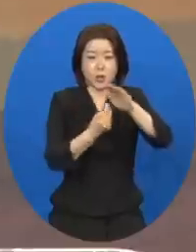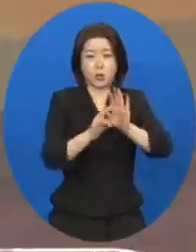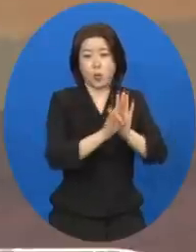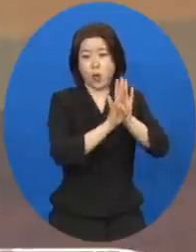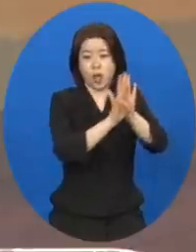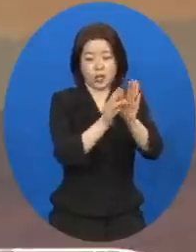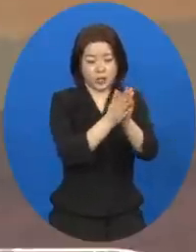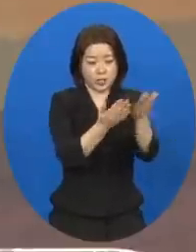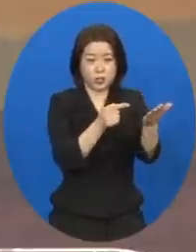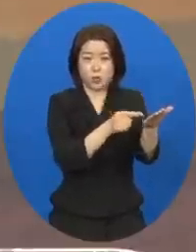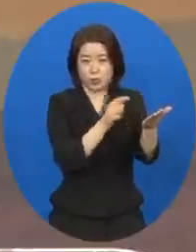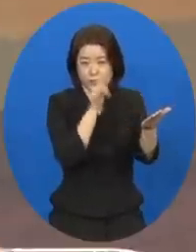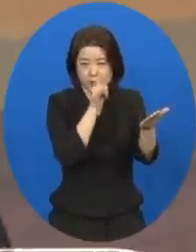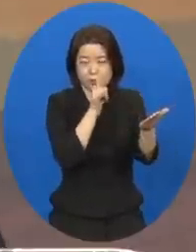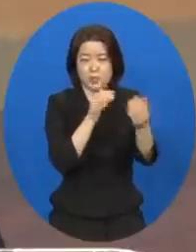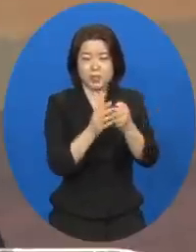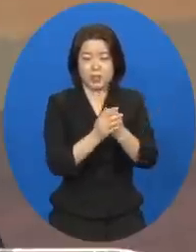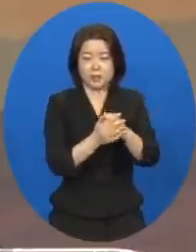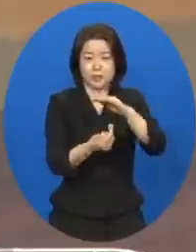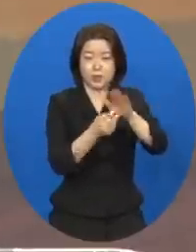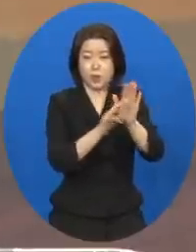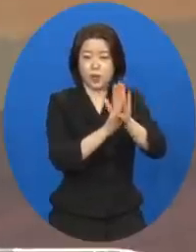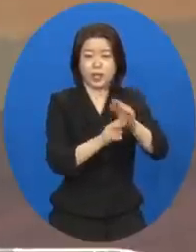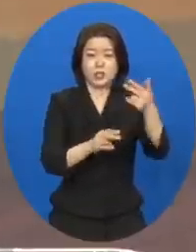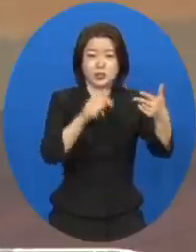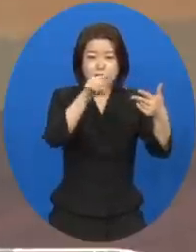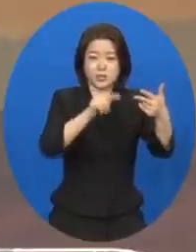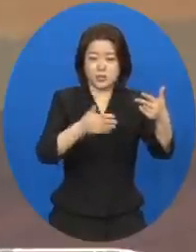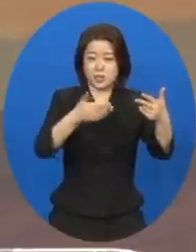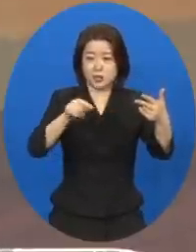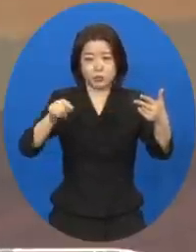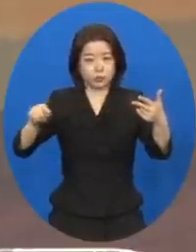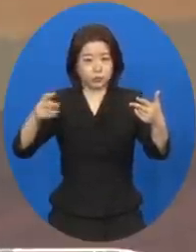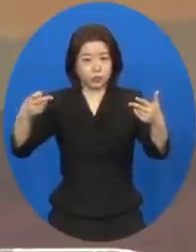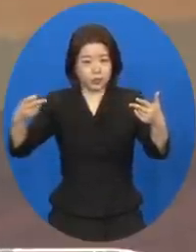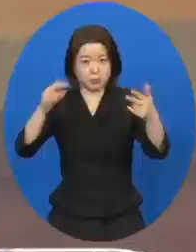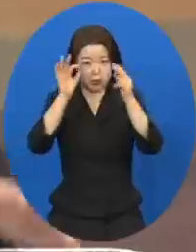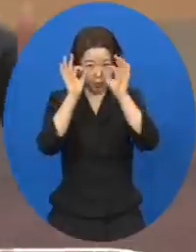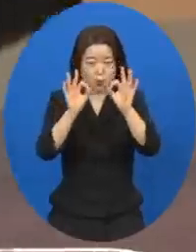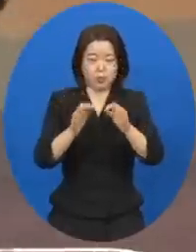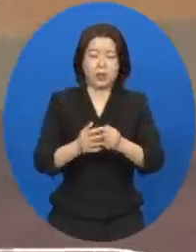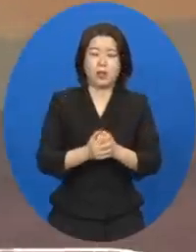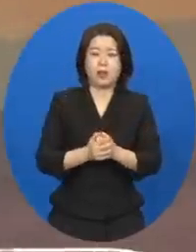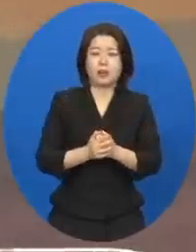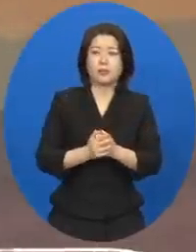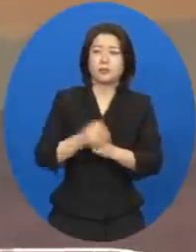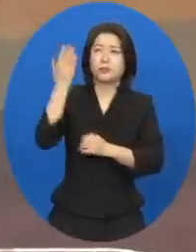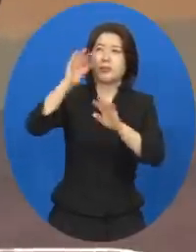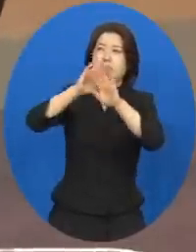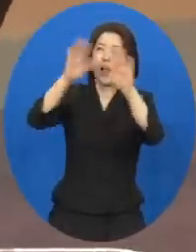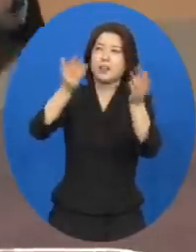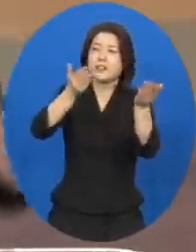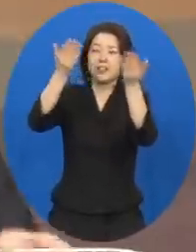있습니다. 요한계시록 7장 9절에서 12절에 보면 그 하늘에서 드려지는 예배 모습이